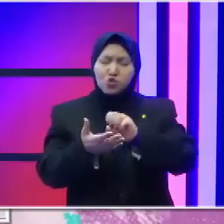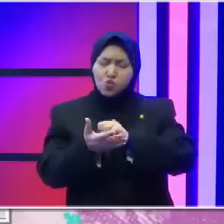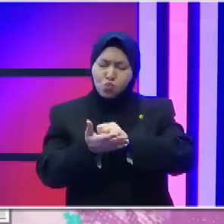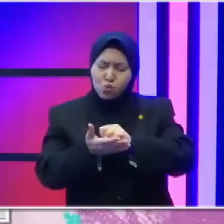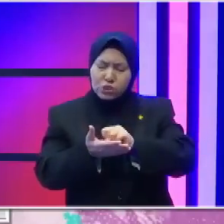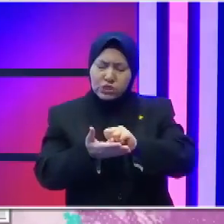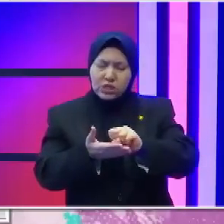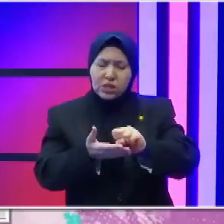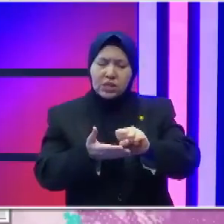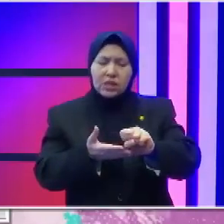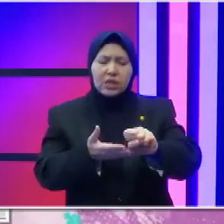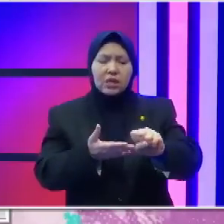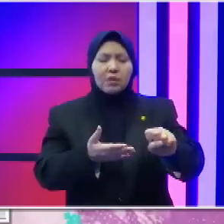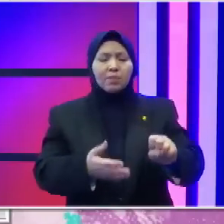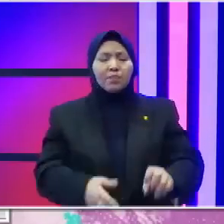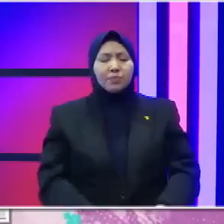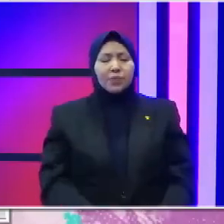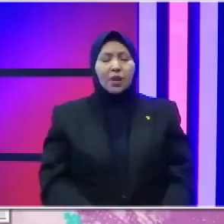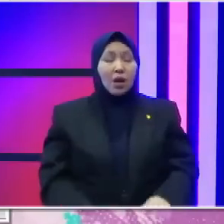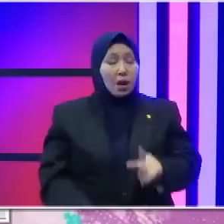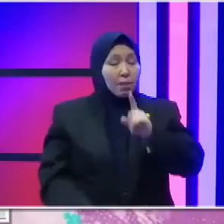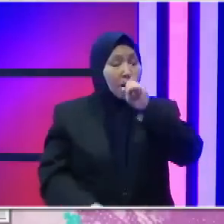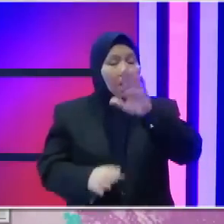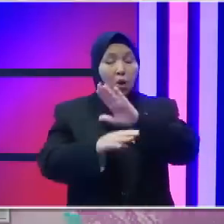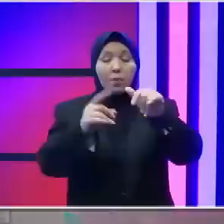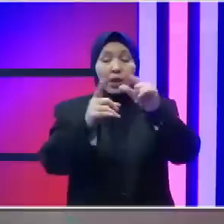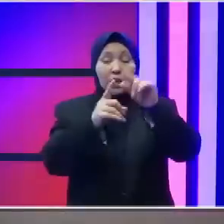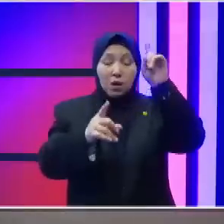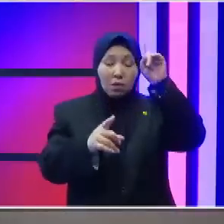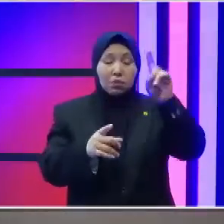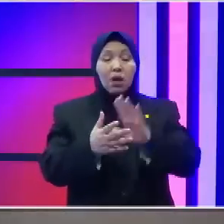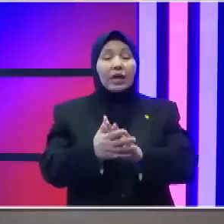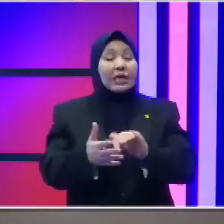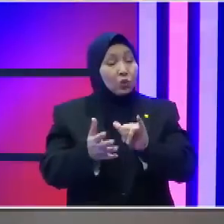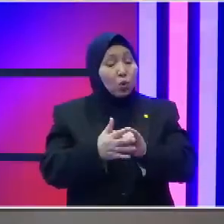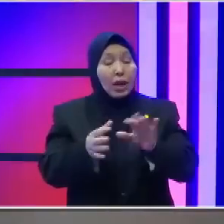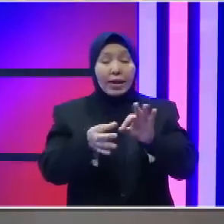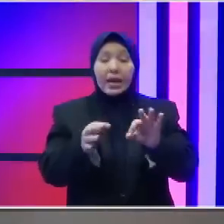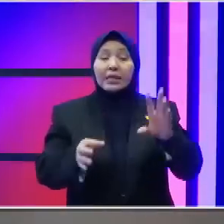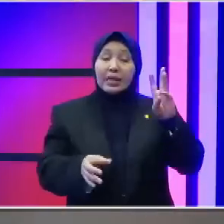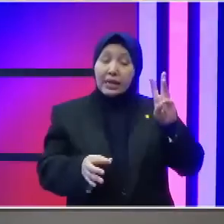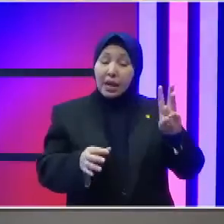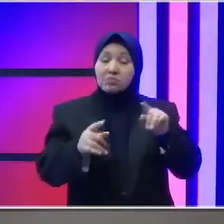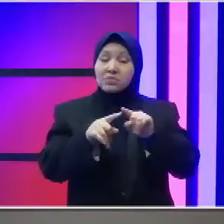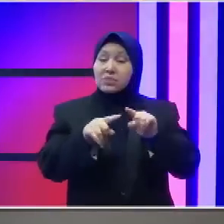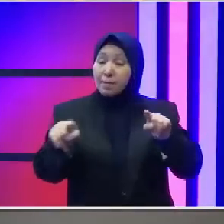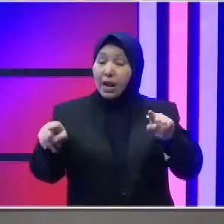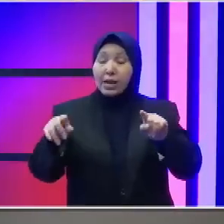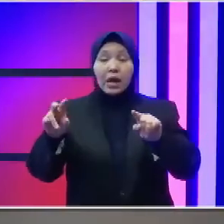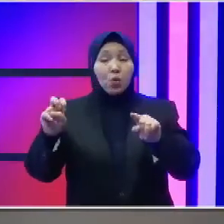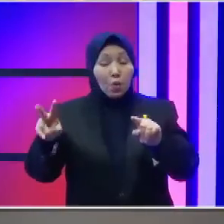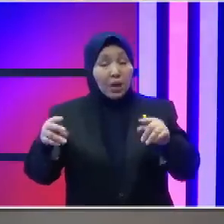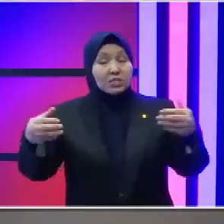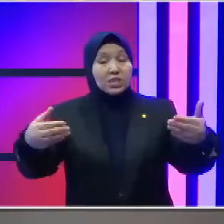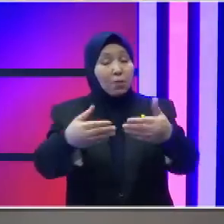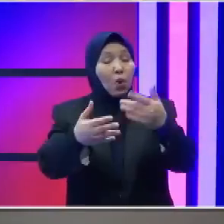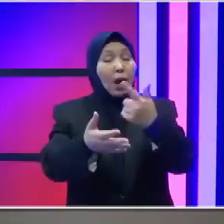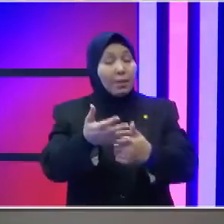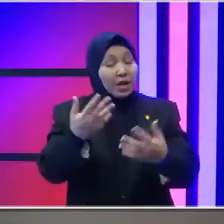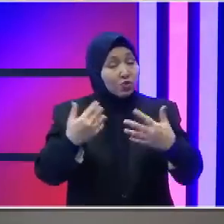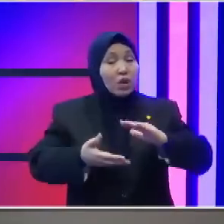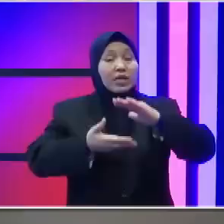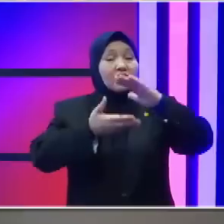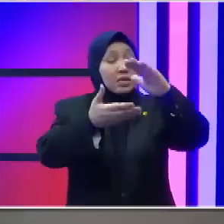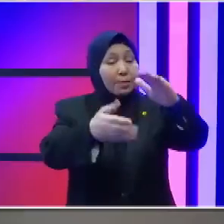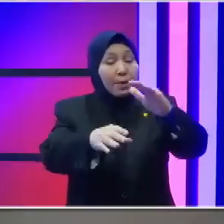المقدس طوى. صدق الله العظيم. Subhanallahu alazim. Itulah ayat yang ke-6 hingga ayat 12, menyambung kepada apa yang telah